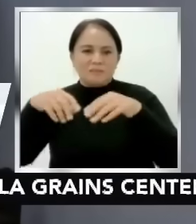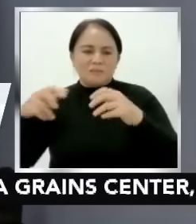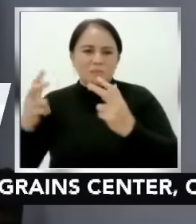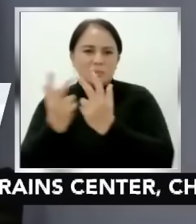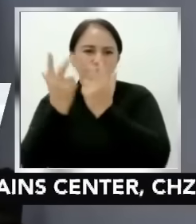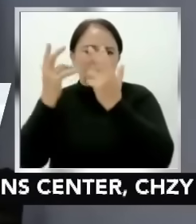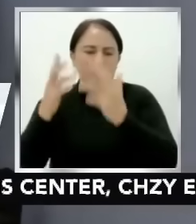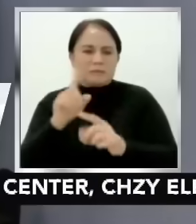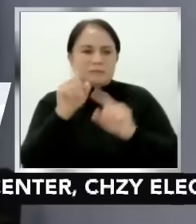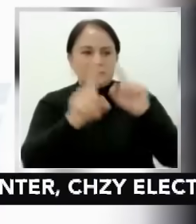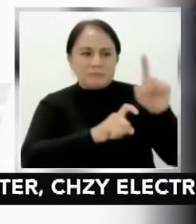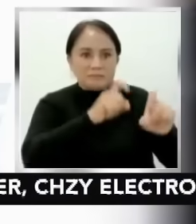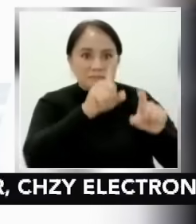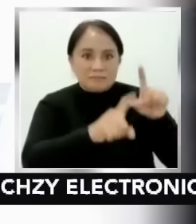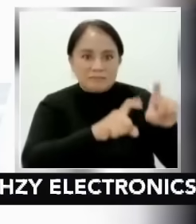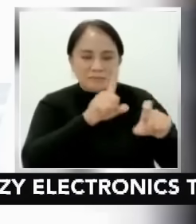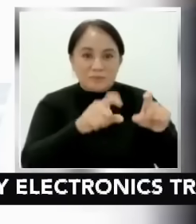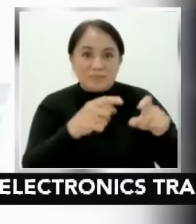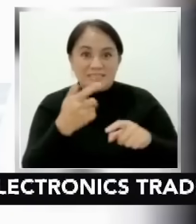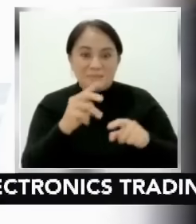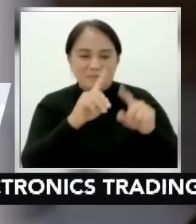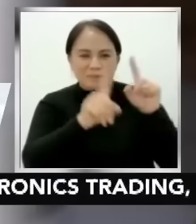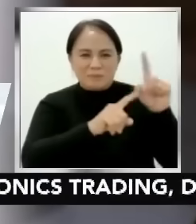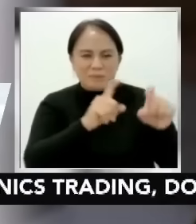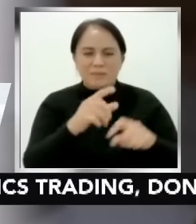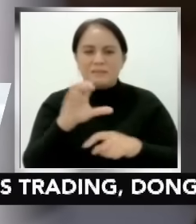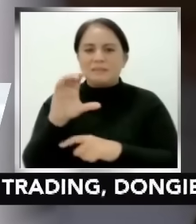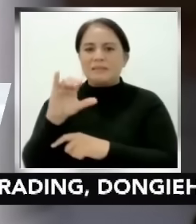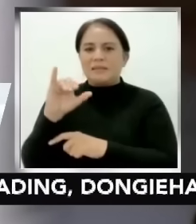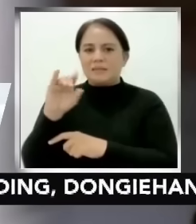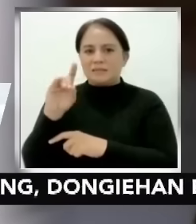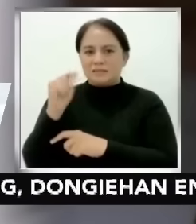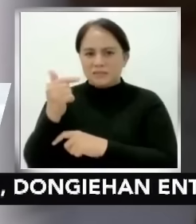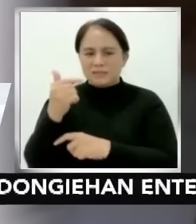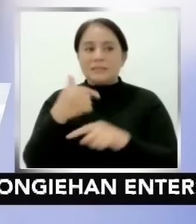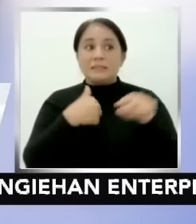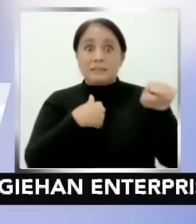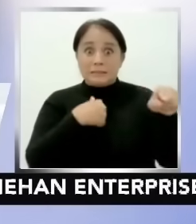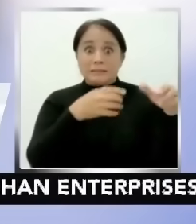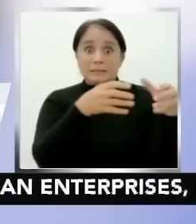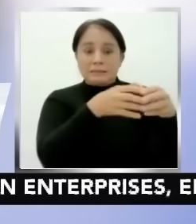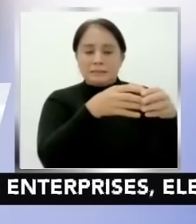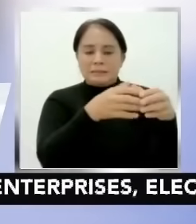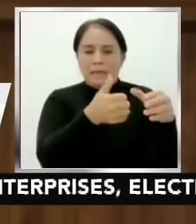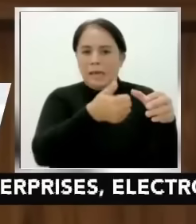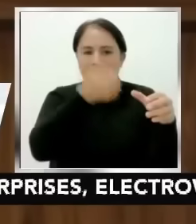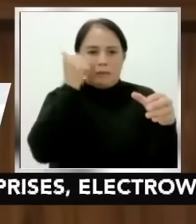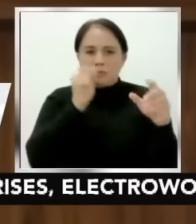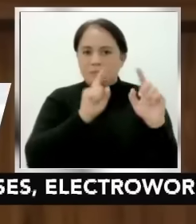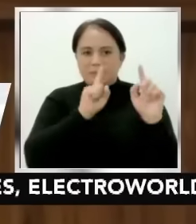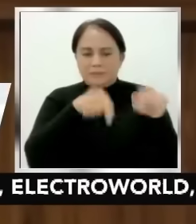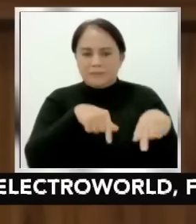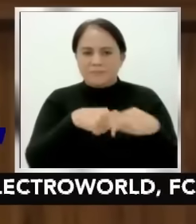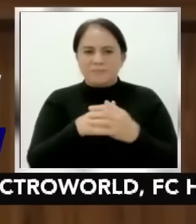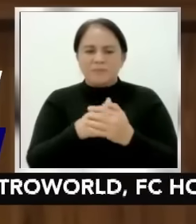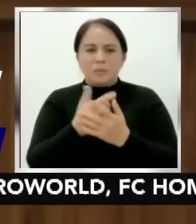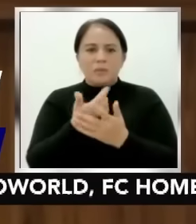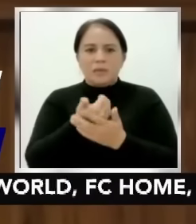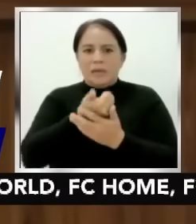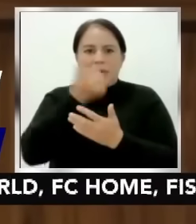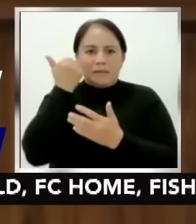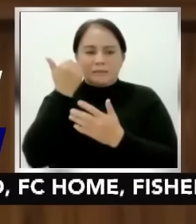GMA Integrated News. Sabi ng CIDG, kahit sa kanila, ayaw din nilang magsalita. We do not expect